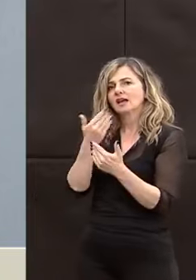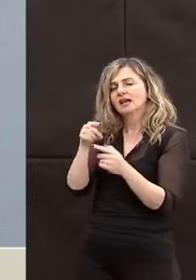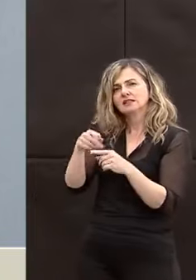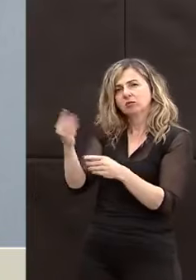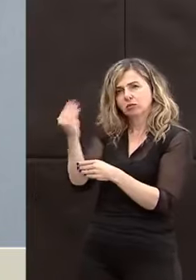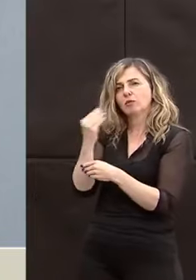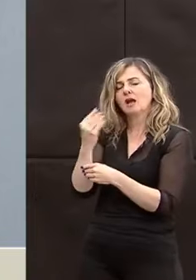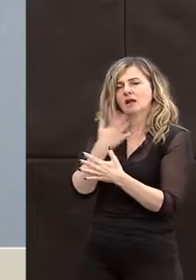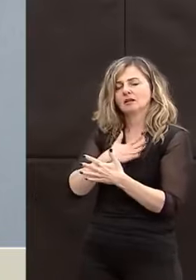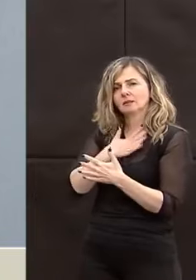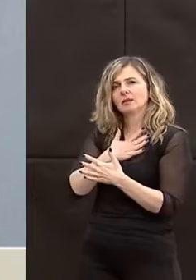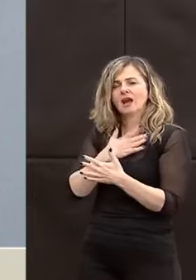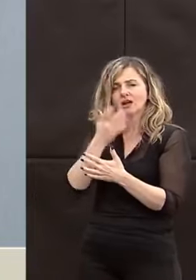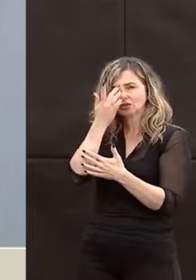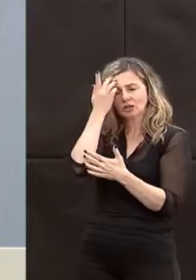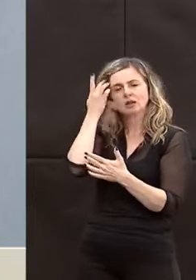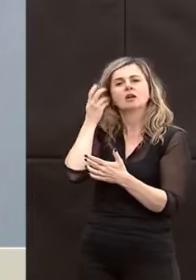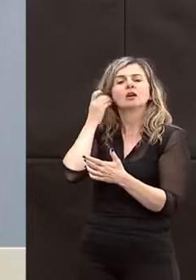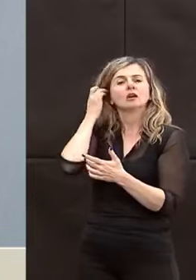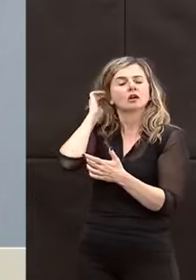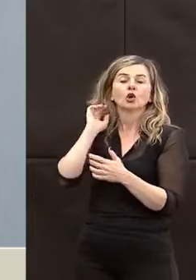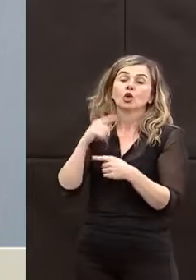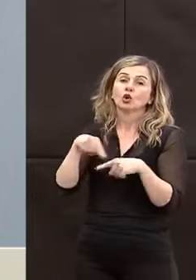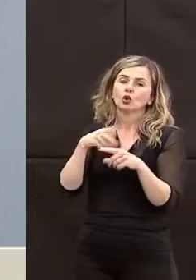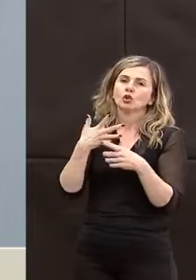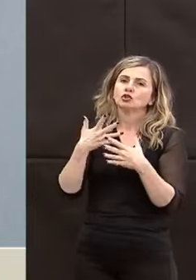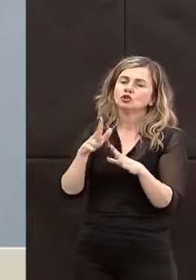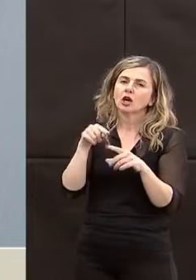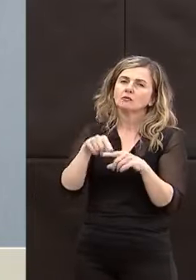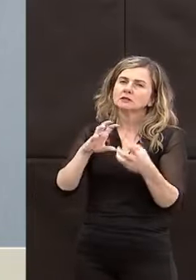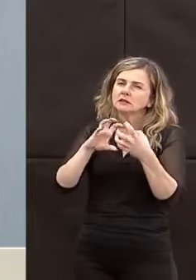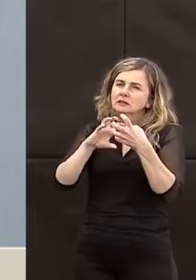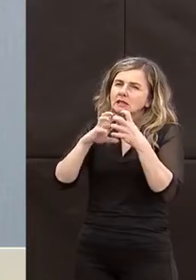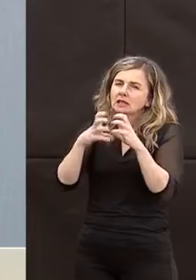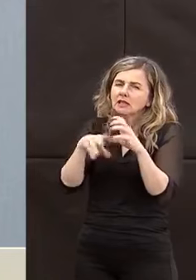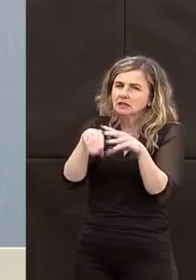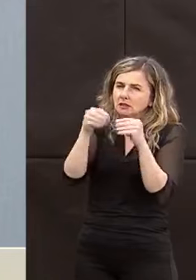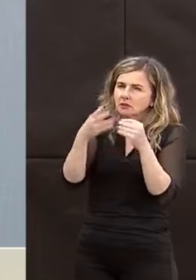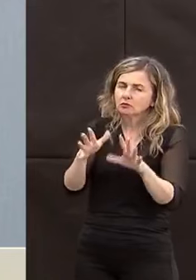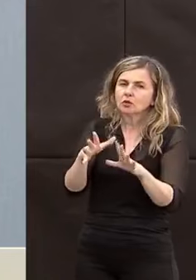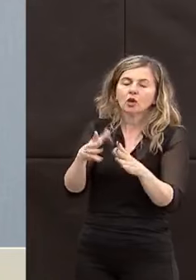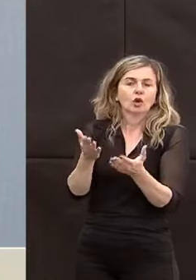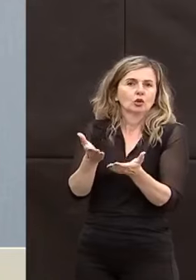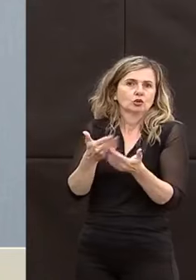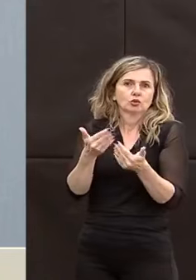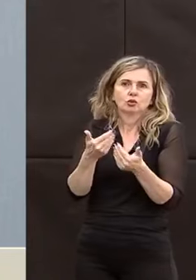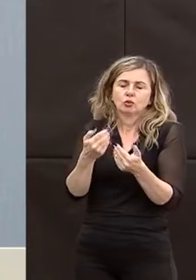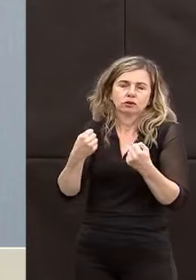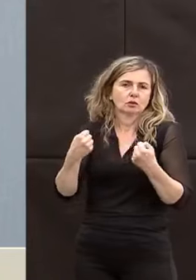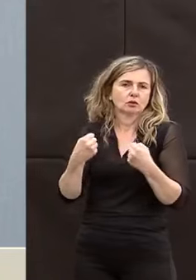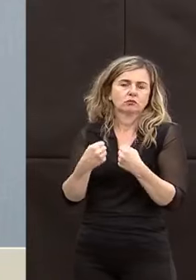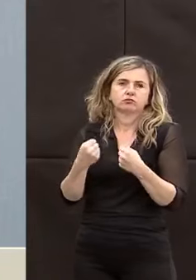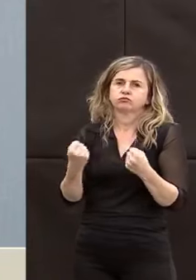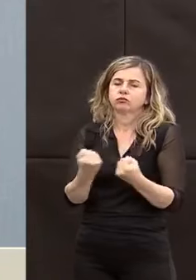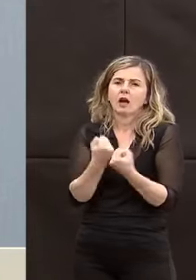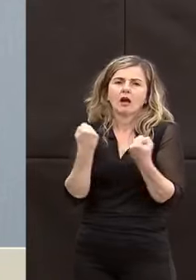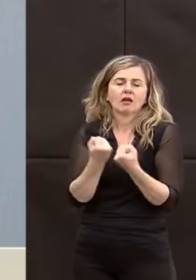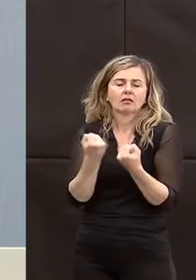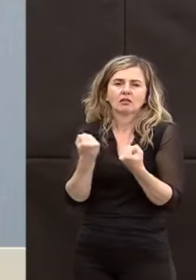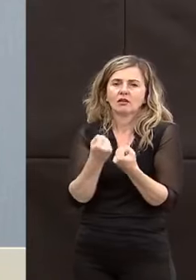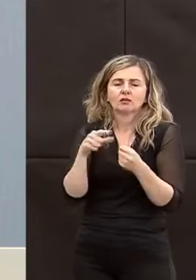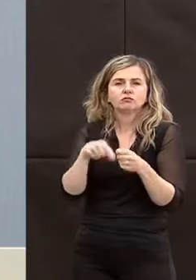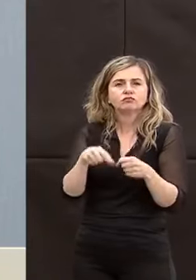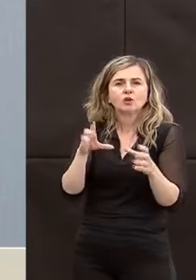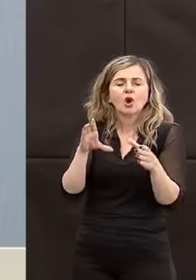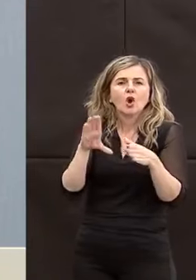domanda noi già dall'inizio di questa crisi abbiamo immediatamente ho fatto questa tas